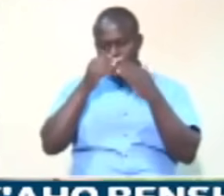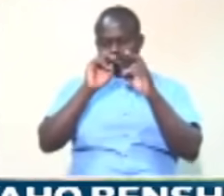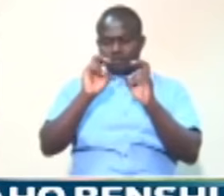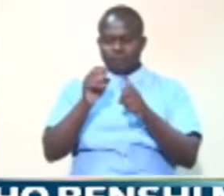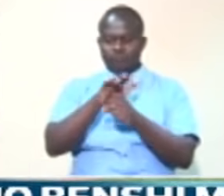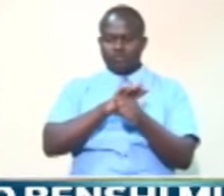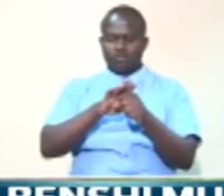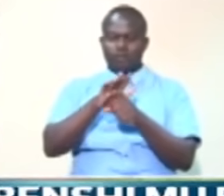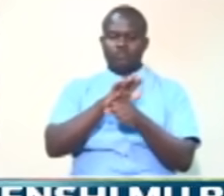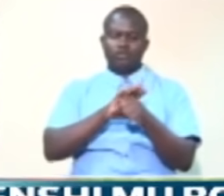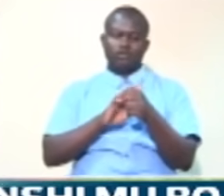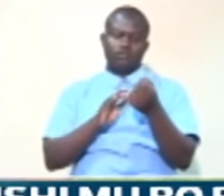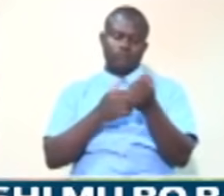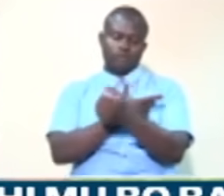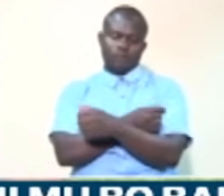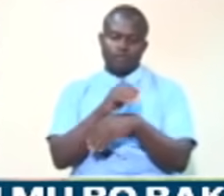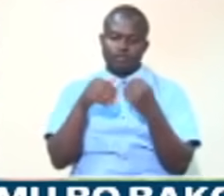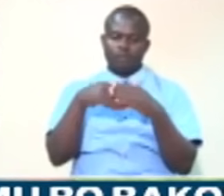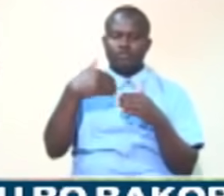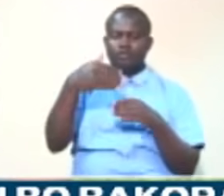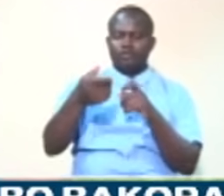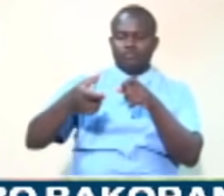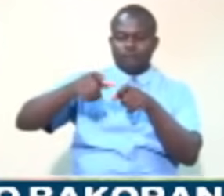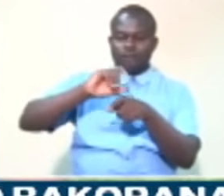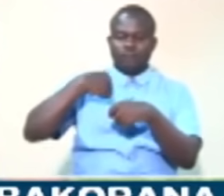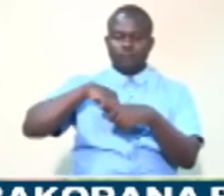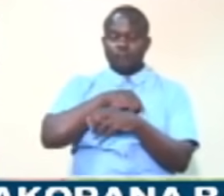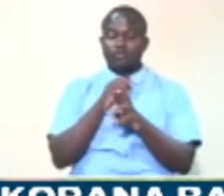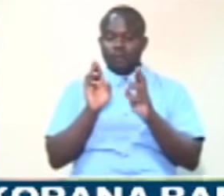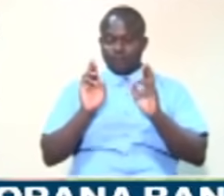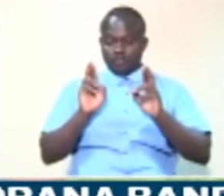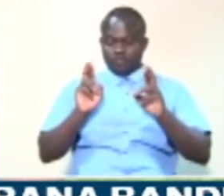ijanisha ry'urubyiruko rukingiye rigende ryiyongere. Turizera ko